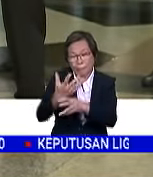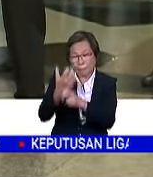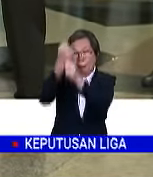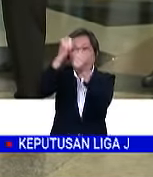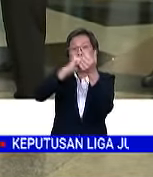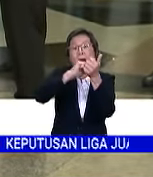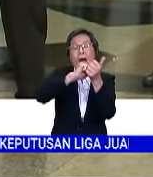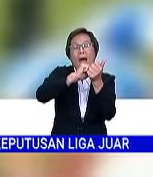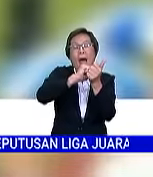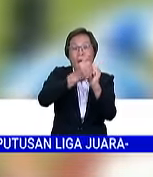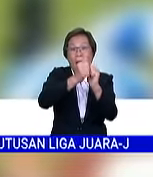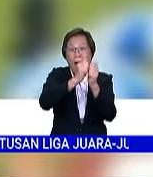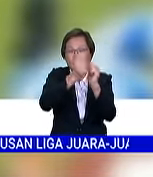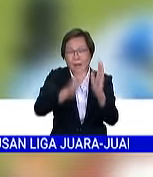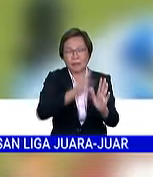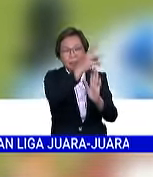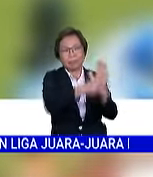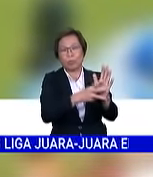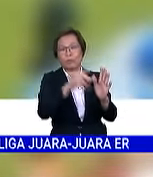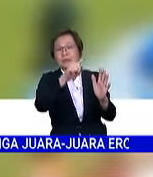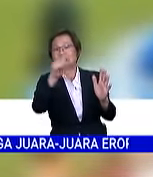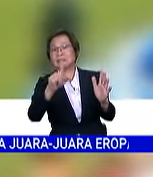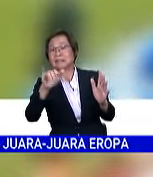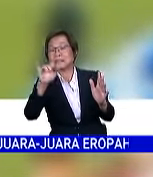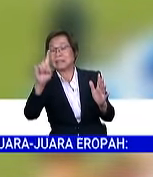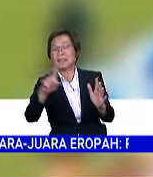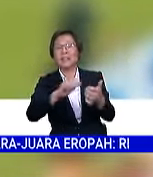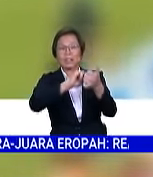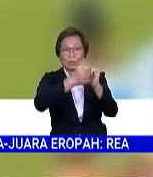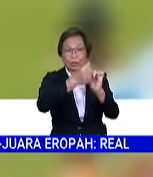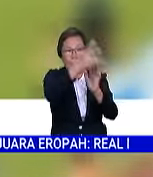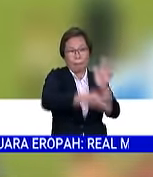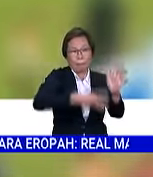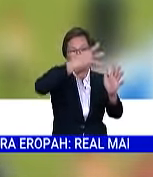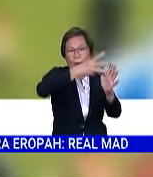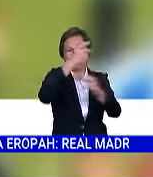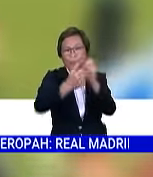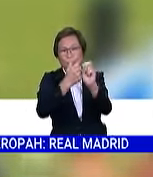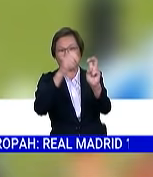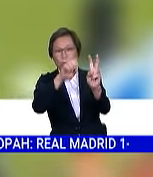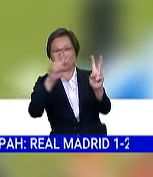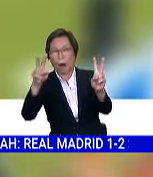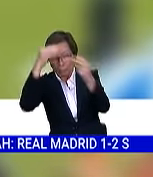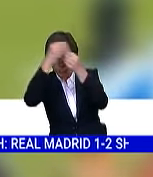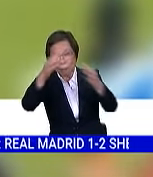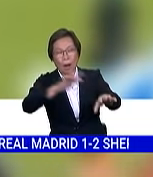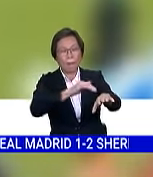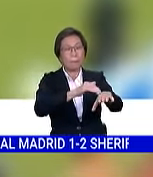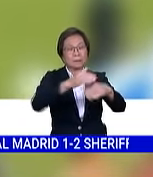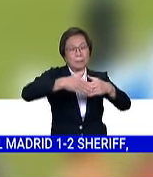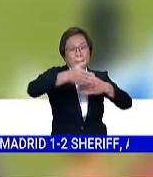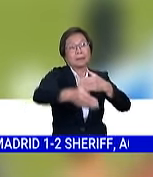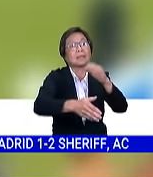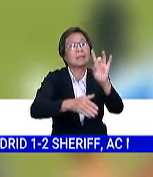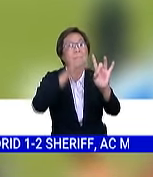atlet Paralimpik negara Muhammad Ziad Zulkifli di Sukan Paralimpik Tokyo 2022 akan diketahui selepas 8 Oktober